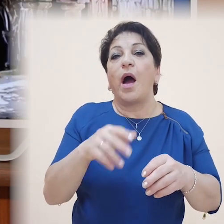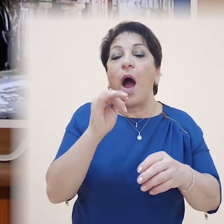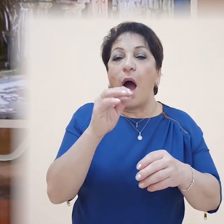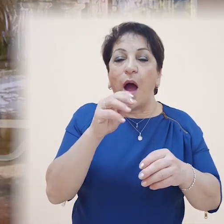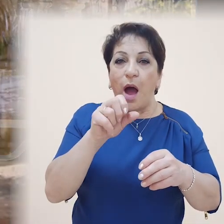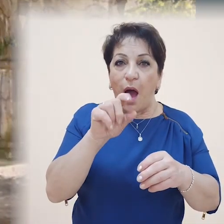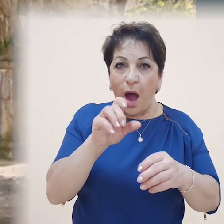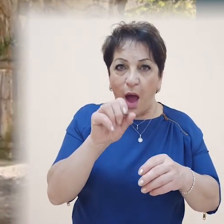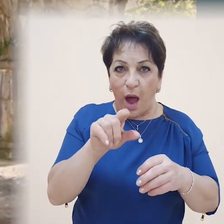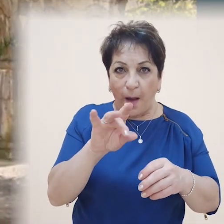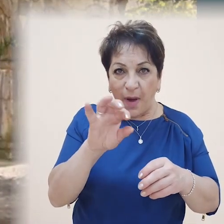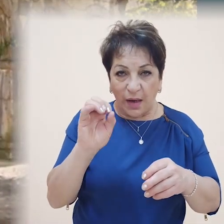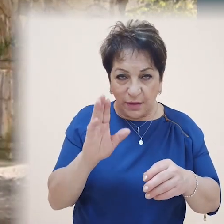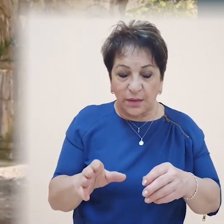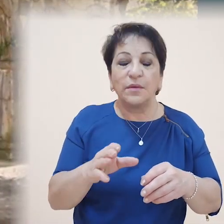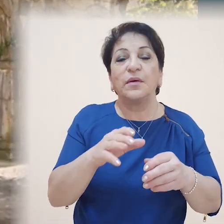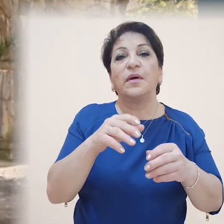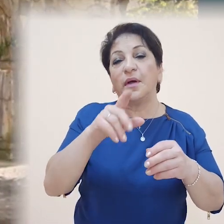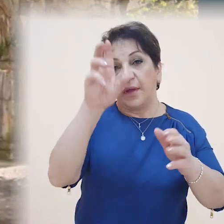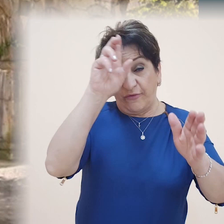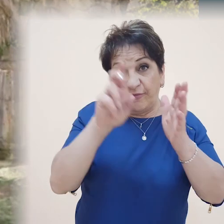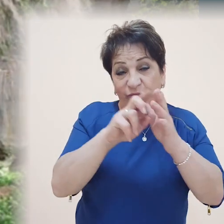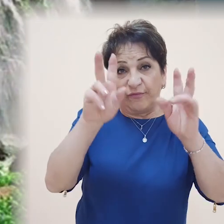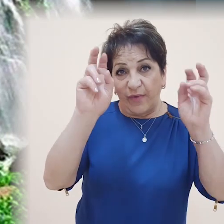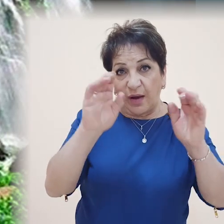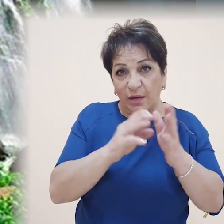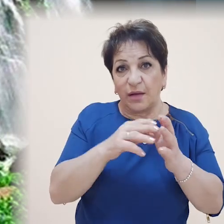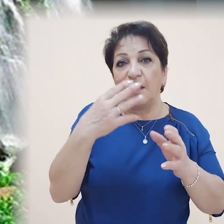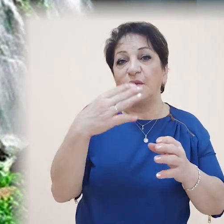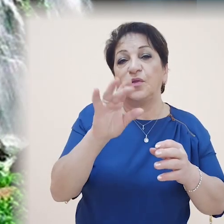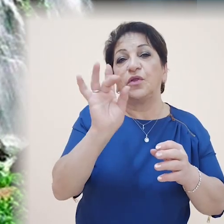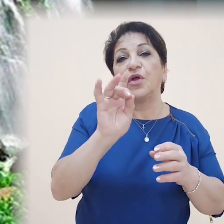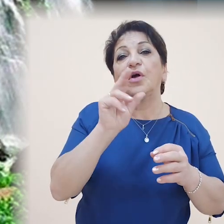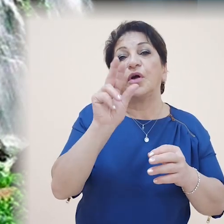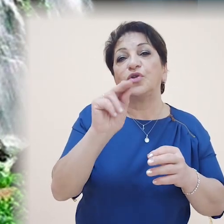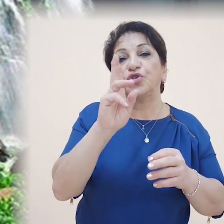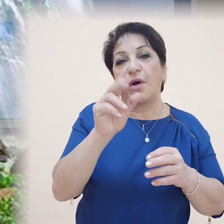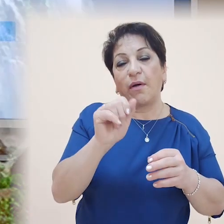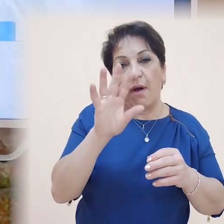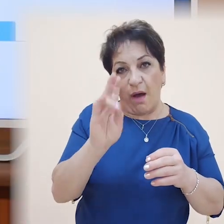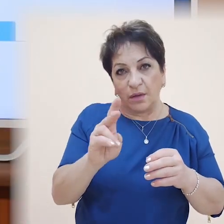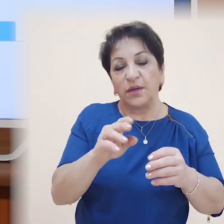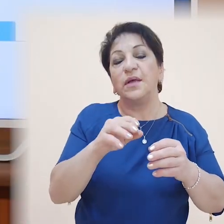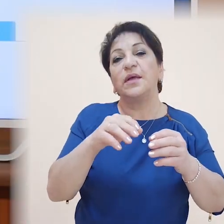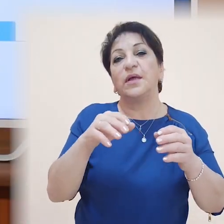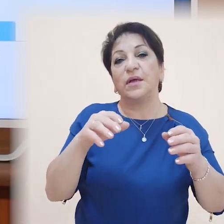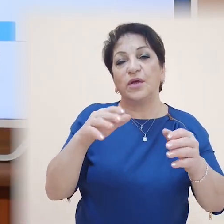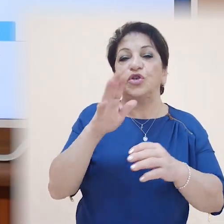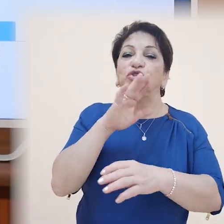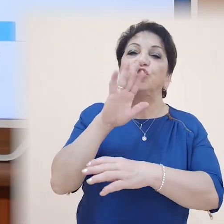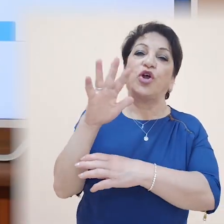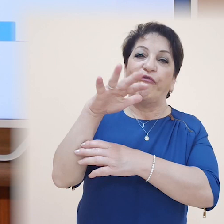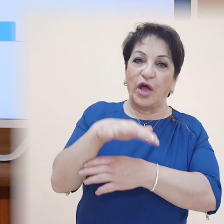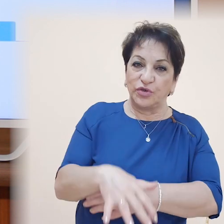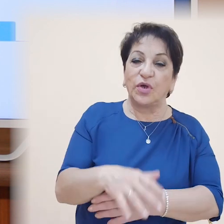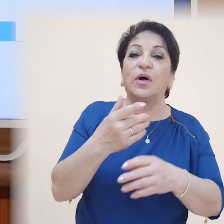համալիրը, սանահինի վանական համալիրը, թրչկանի ժերվեժը։ լորում մարձը բավականին մեծ